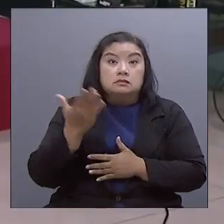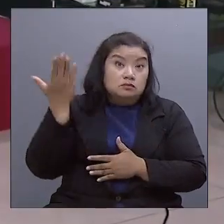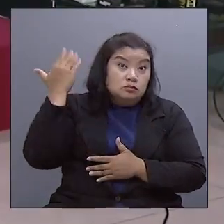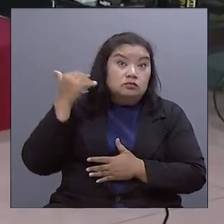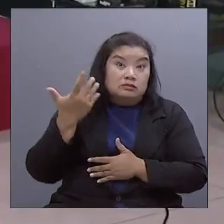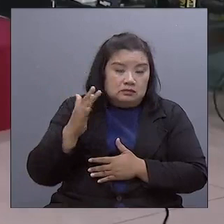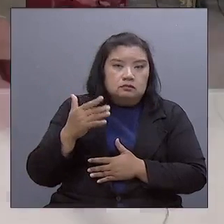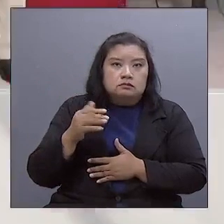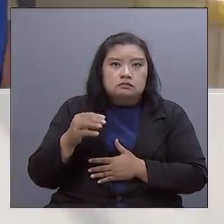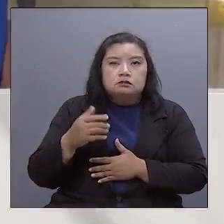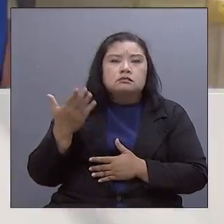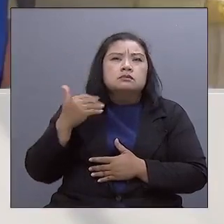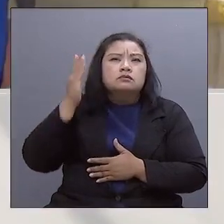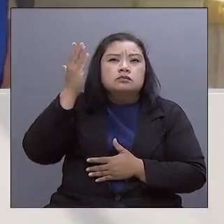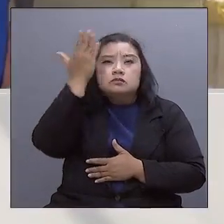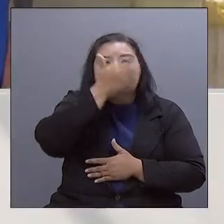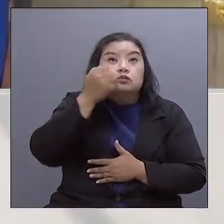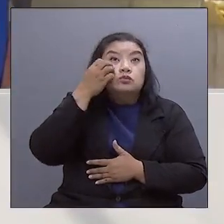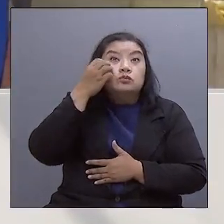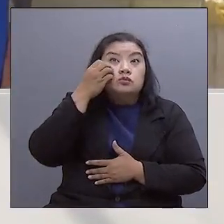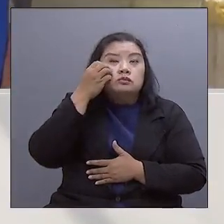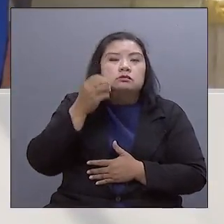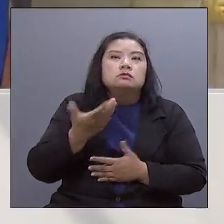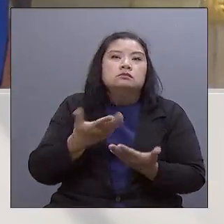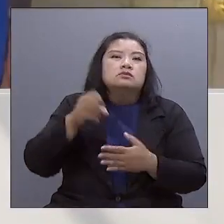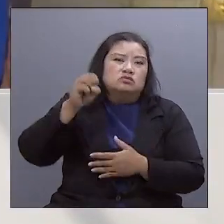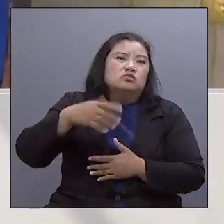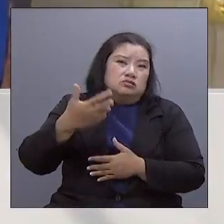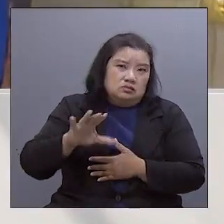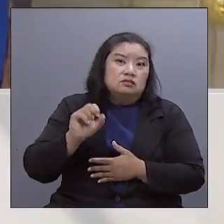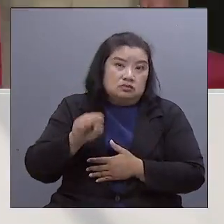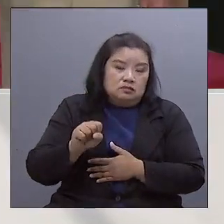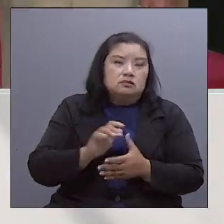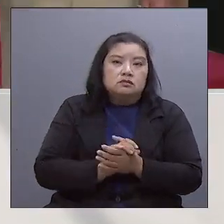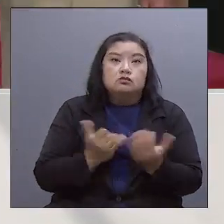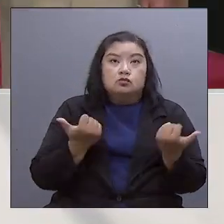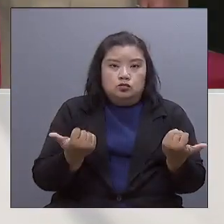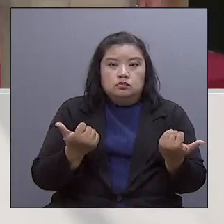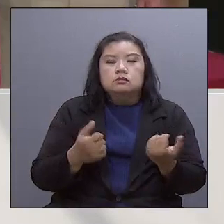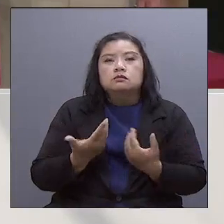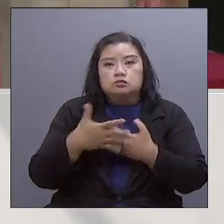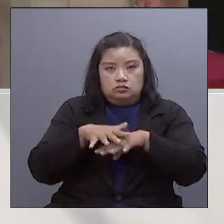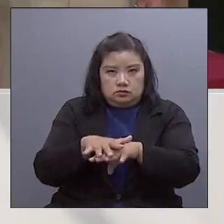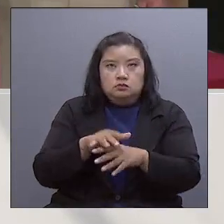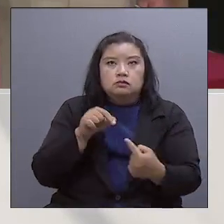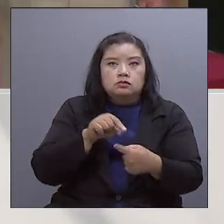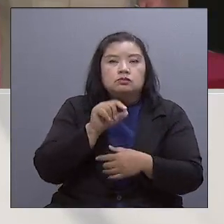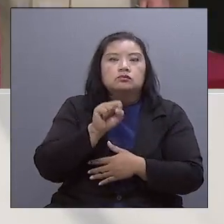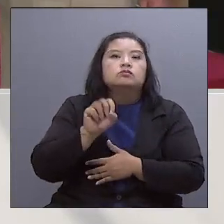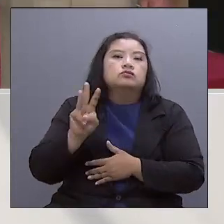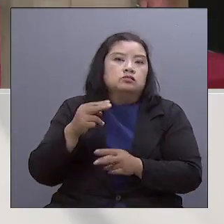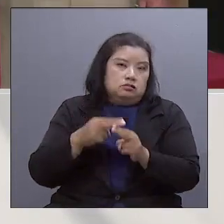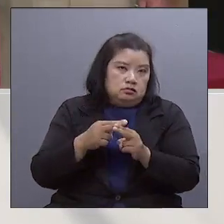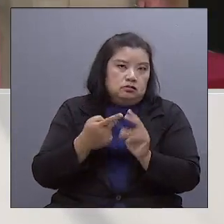จนสอบคุณพี่ทาสอยคุณวิชาได้เบื้องต้นไปแล้วนะคะล่าสุดก็บอกว่าเตรียมประสานไปยังสวเสรีสุวรรณภานนท์